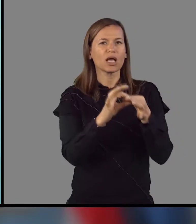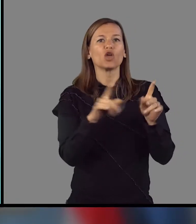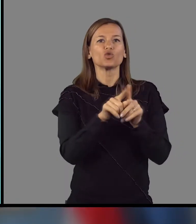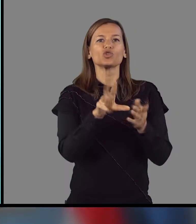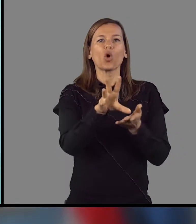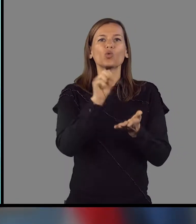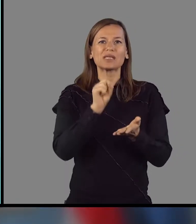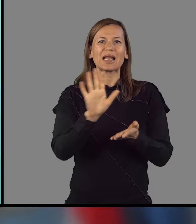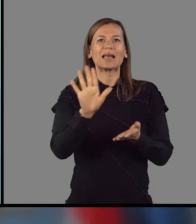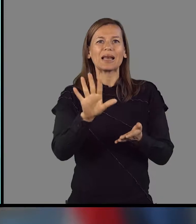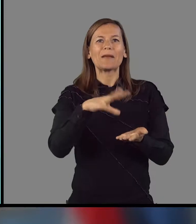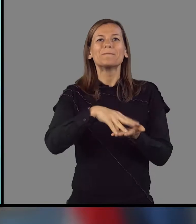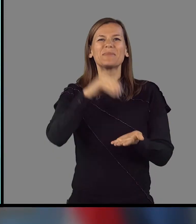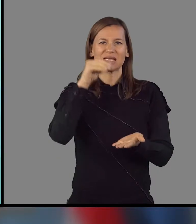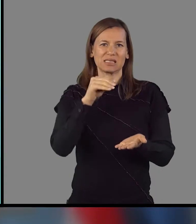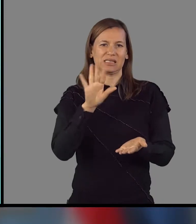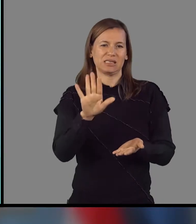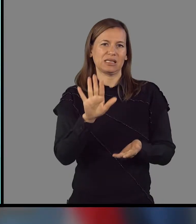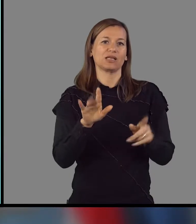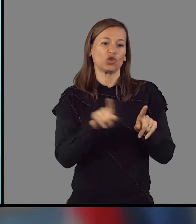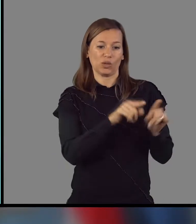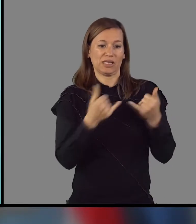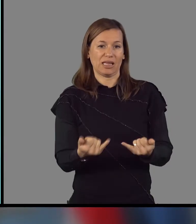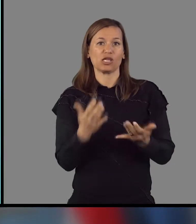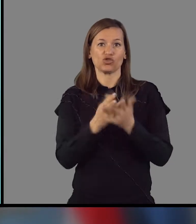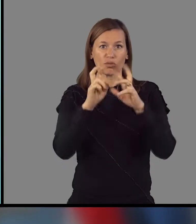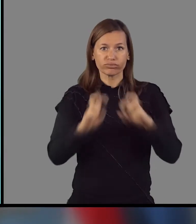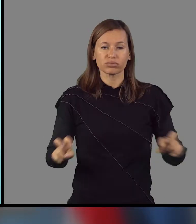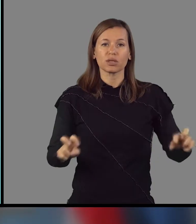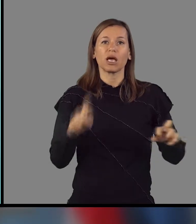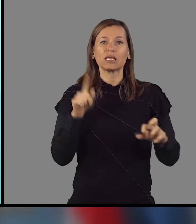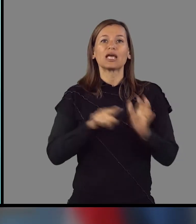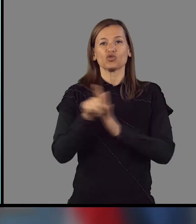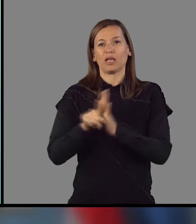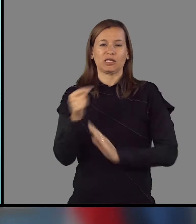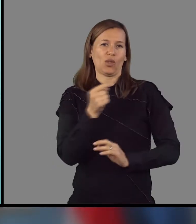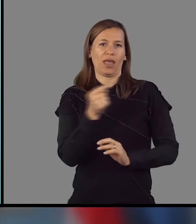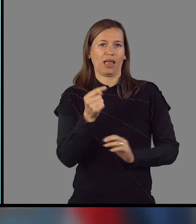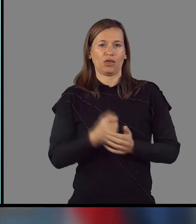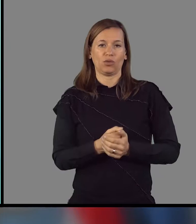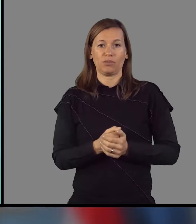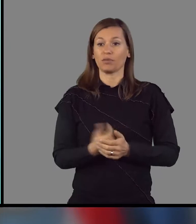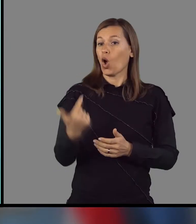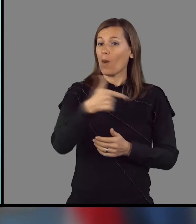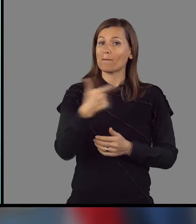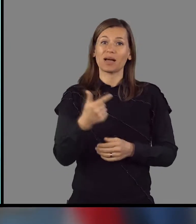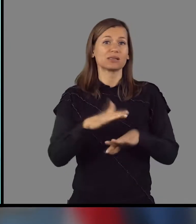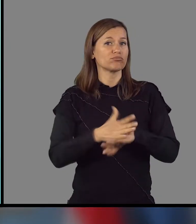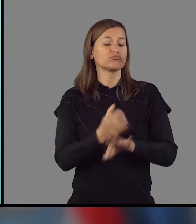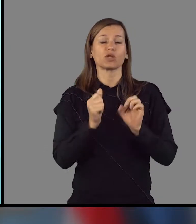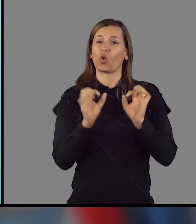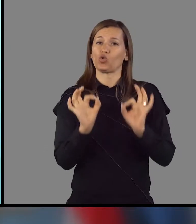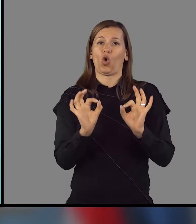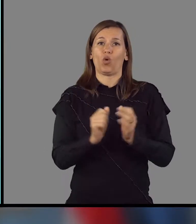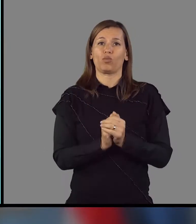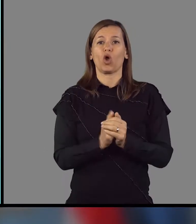tega trenutka rezultati že končani in so negativni. Oba sta zelo dobro, razen tega,